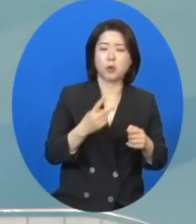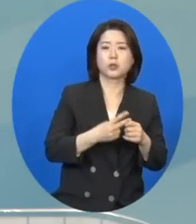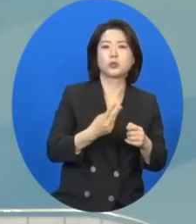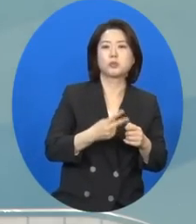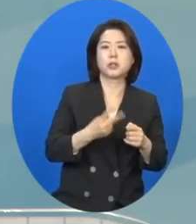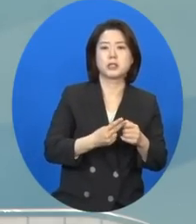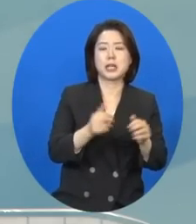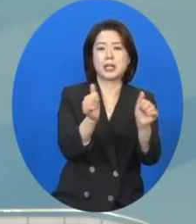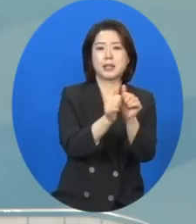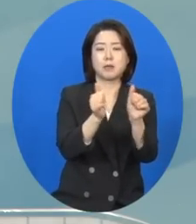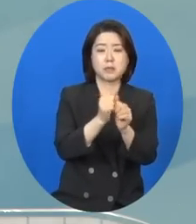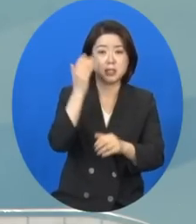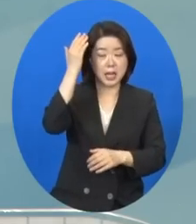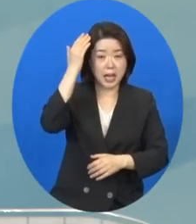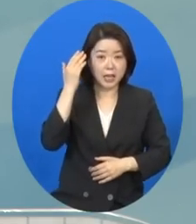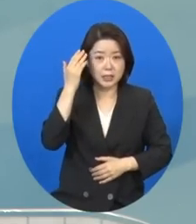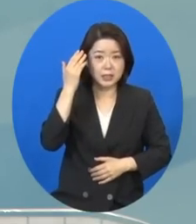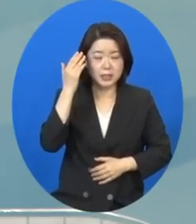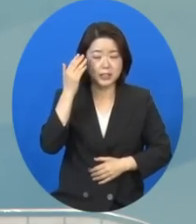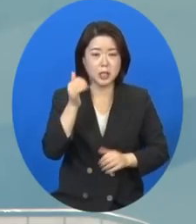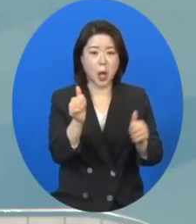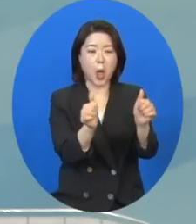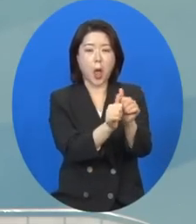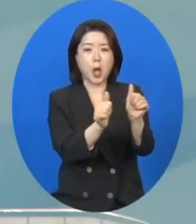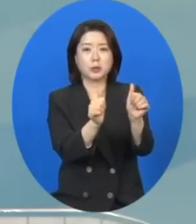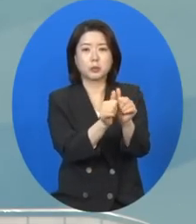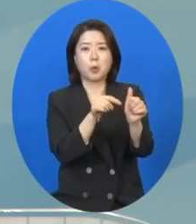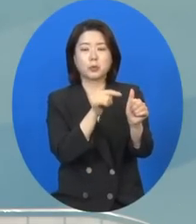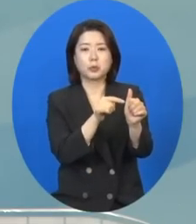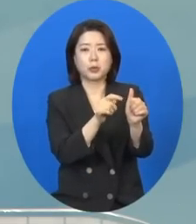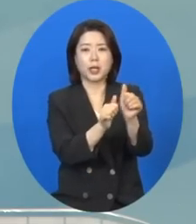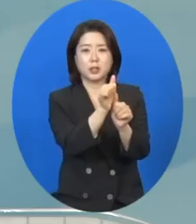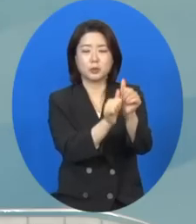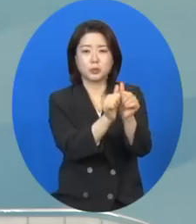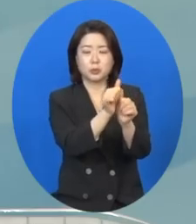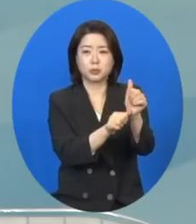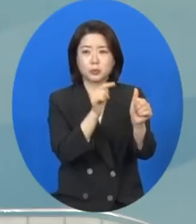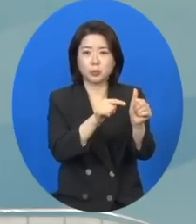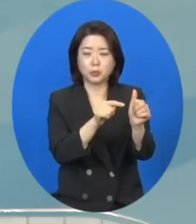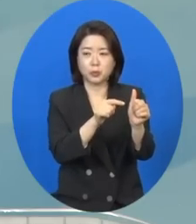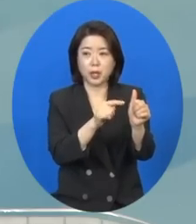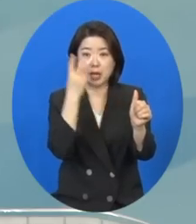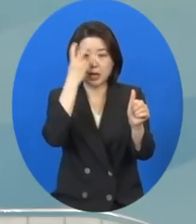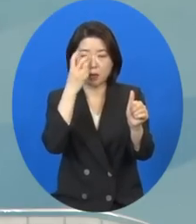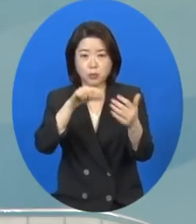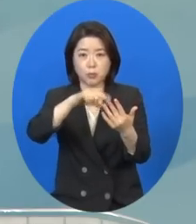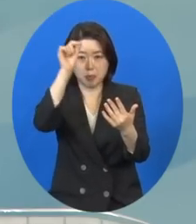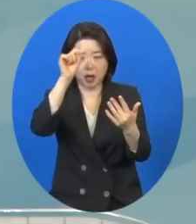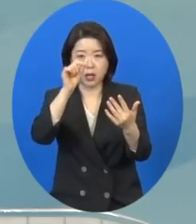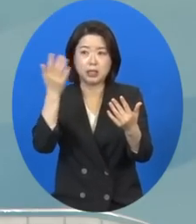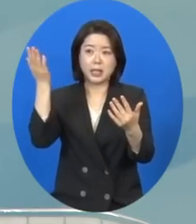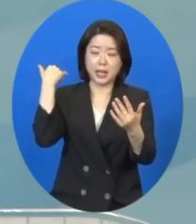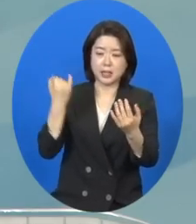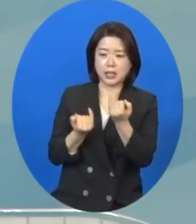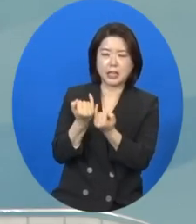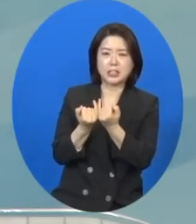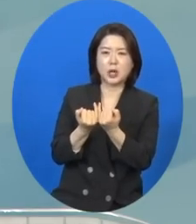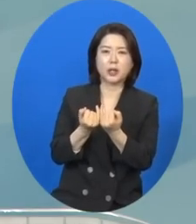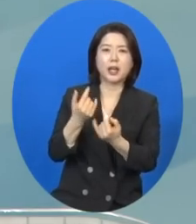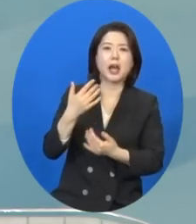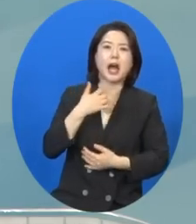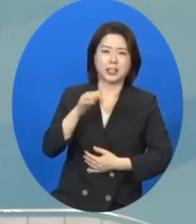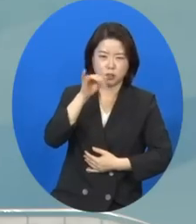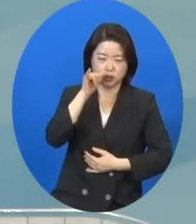감독이 선출이 되었어요 두 번째입니다 첫 번째는 레즈비언 감독이었습니다 이제 두 명이 된 거예요 교단